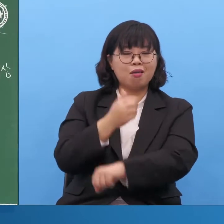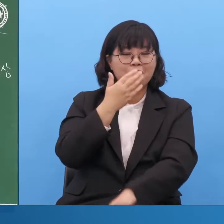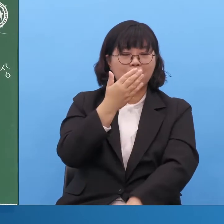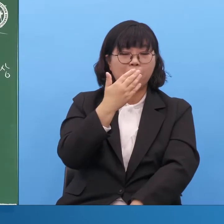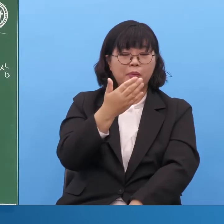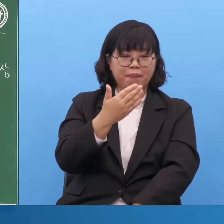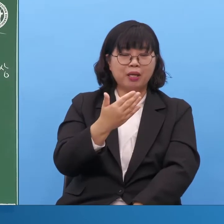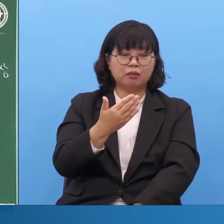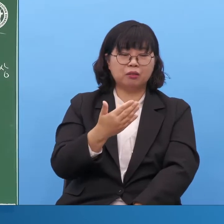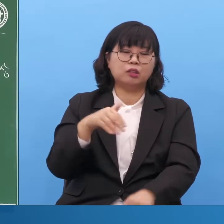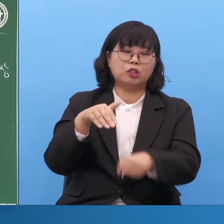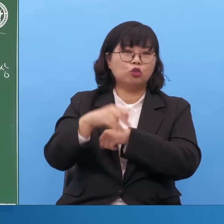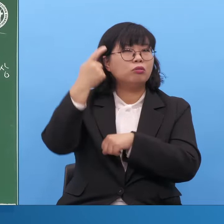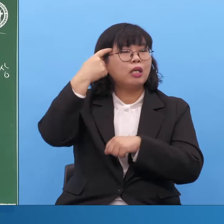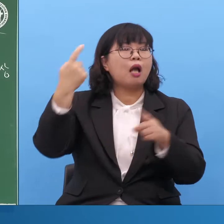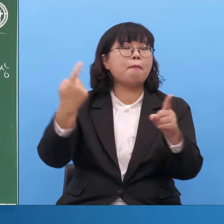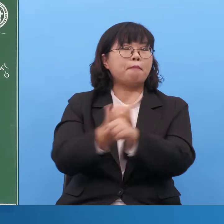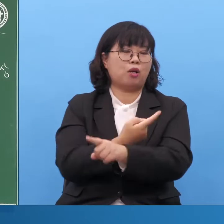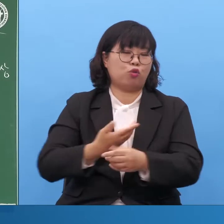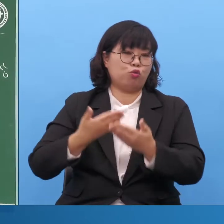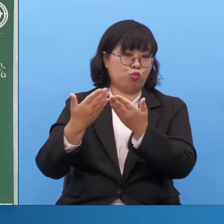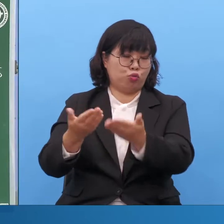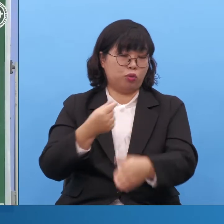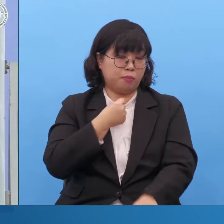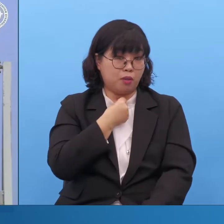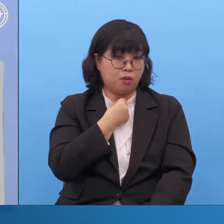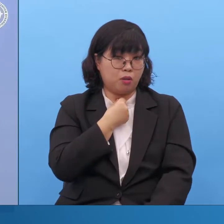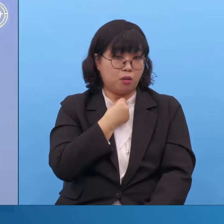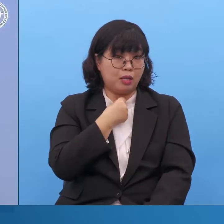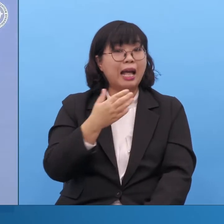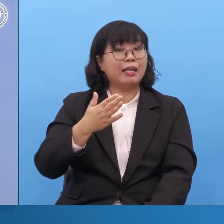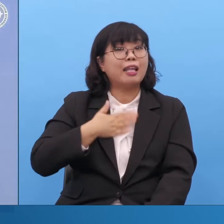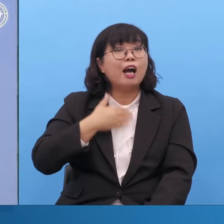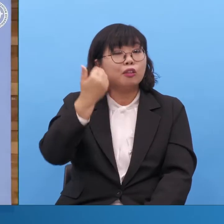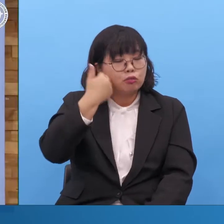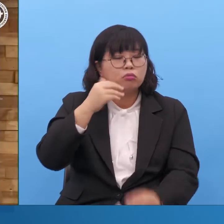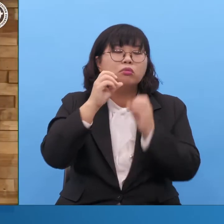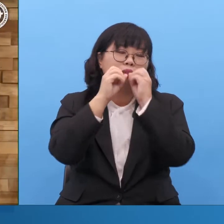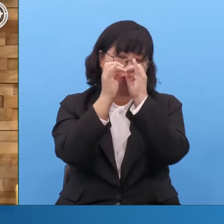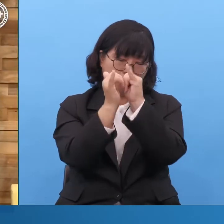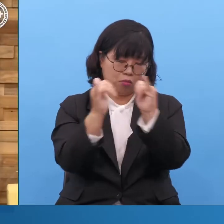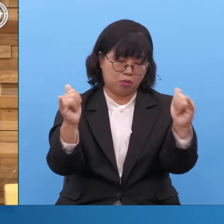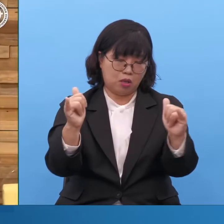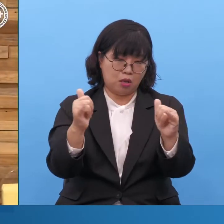그때 여러분들은 세 가지를 바꿀 수 있어요. At that time, you can change three things.